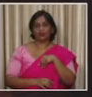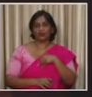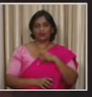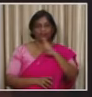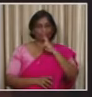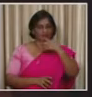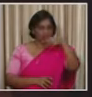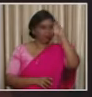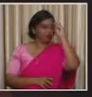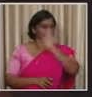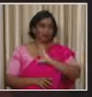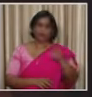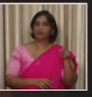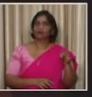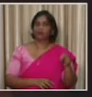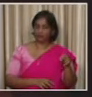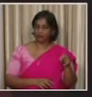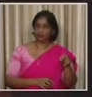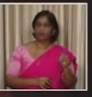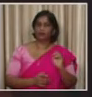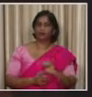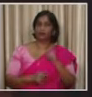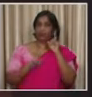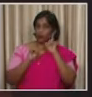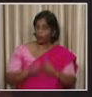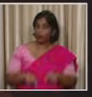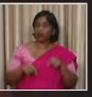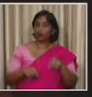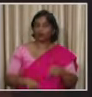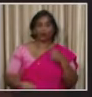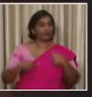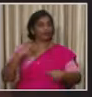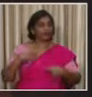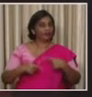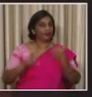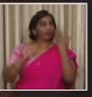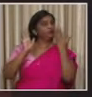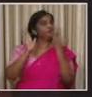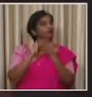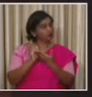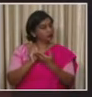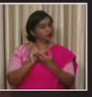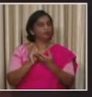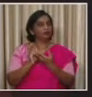මුලා වෙන්නෙත් නැහැ මේ අද මේ විවාදය තුල ඉස්මතු වන්නෙත්